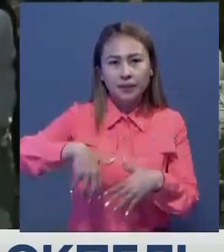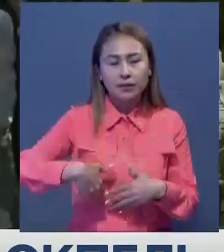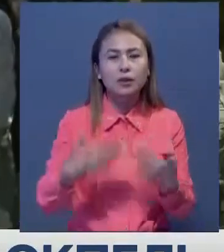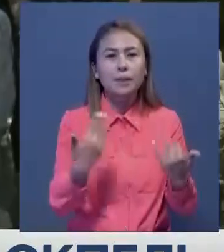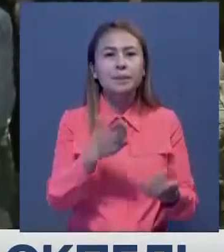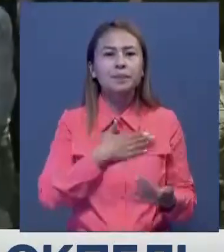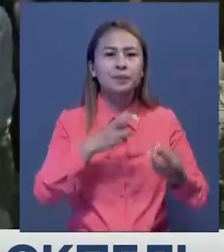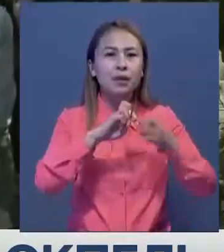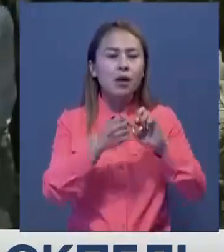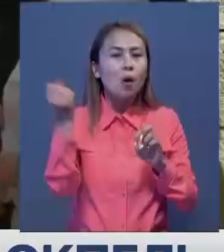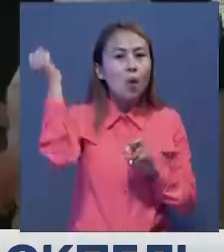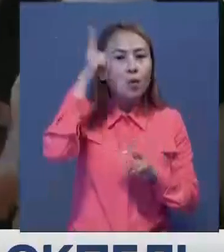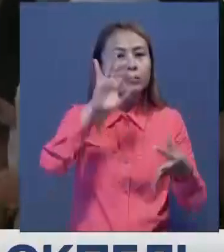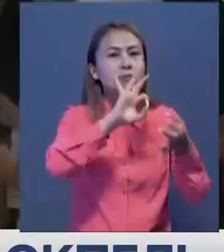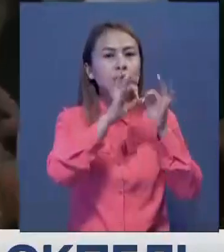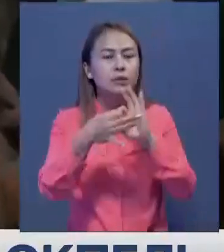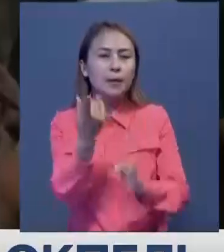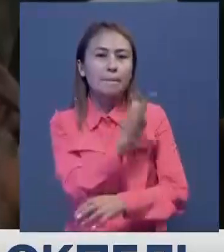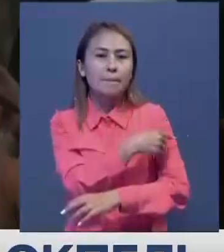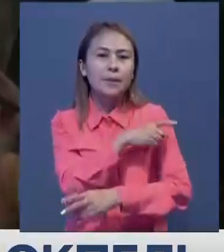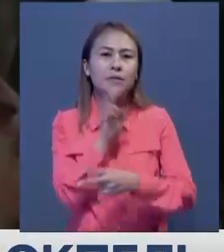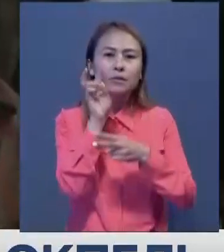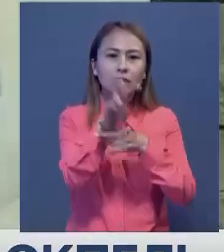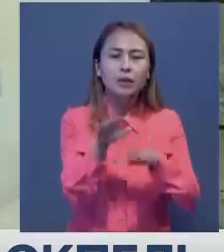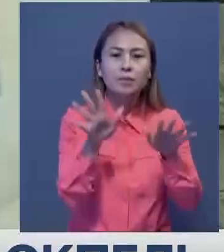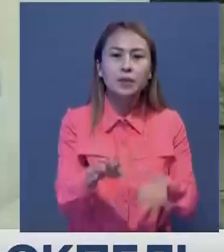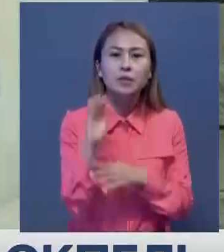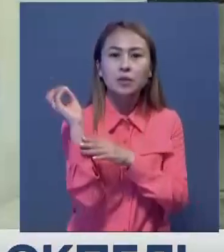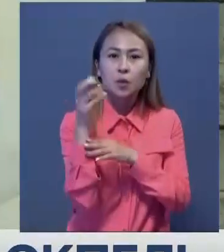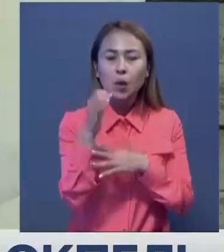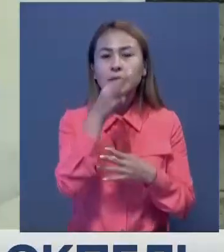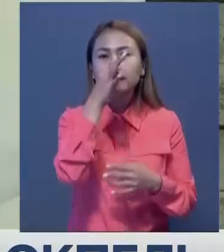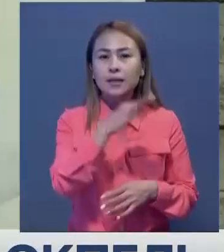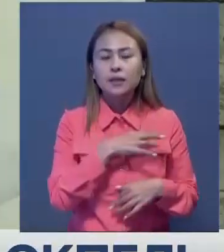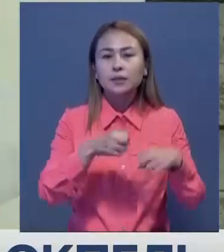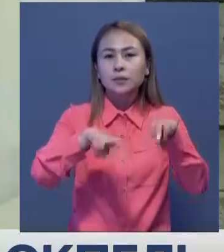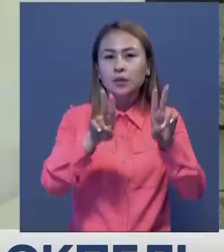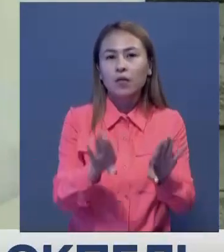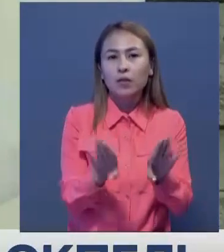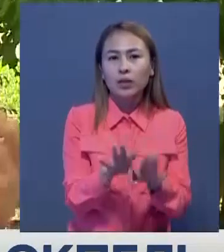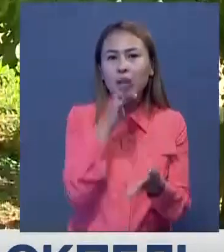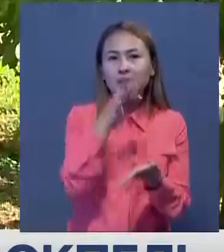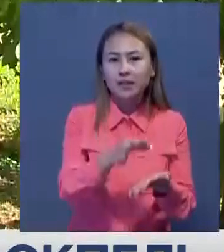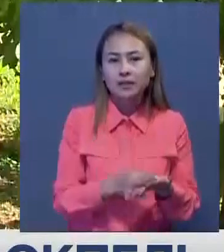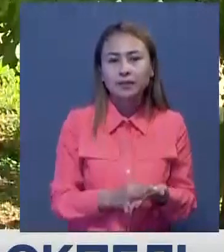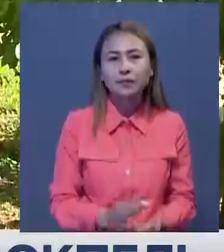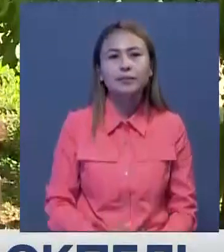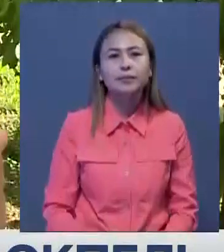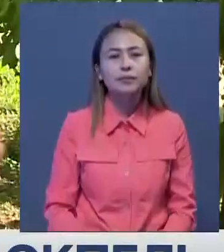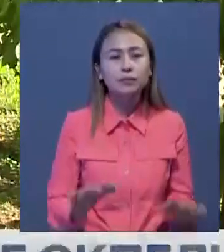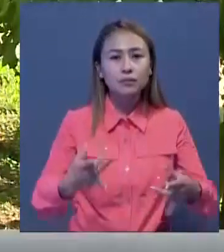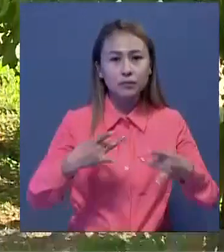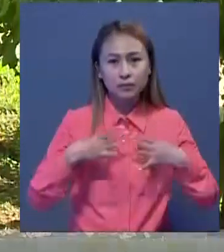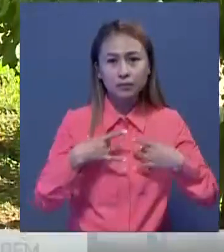Біз мәселенің мән жайын білу үшін медициналық жәрдем станциясына бардық. Мамандар былай деп жауап қатты. Если мазаларын